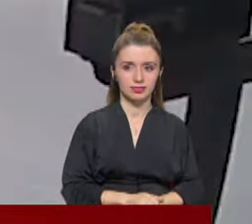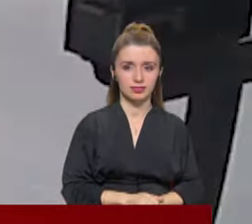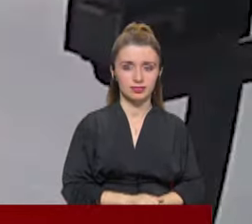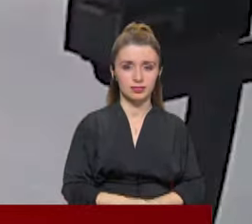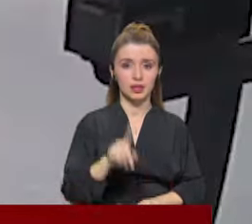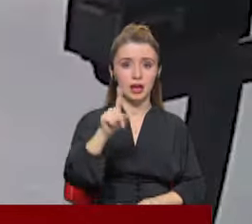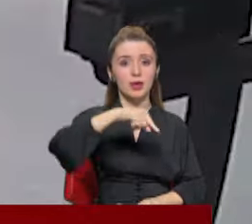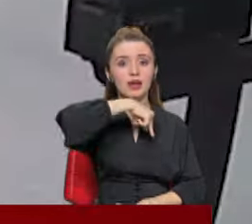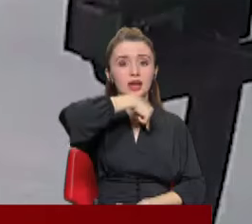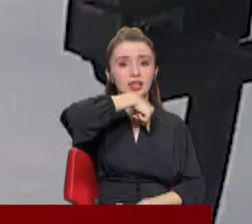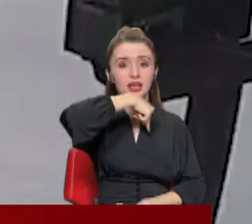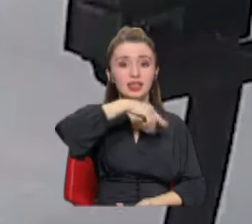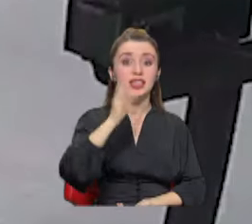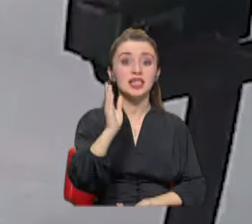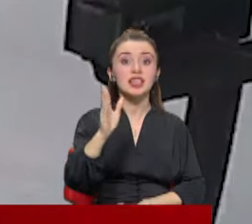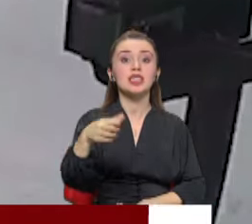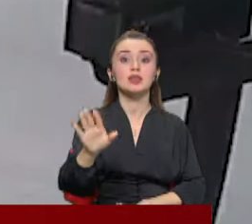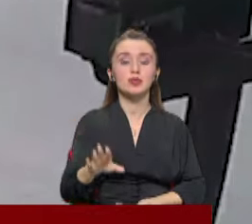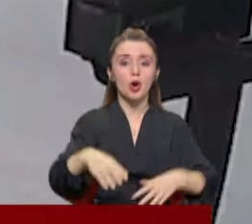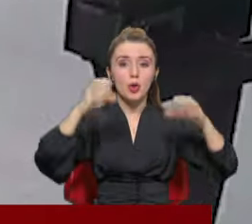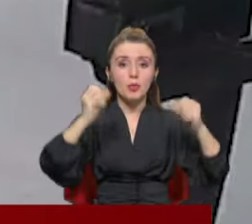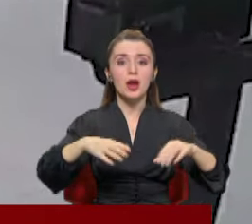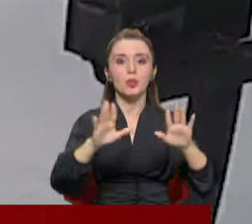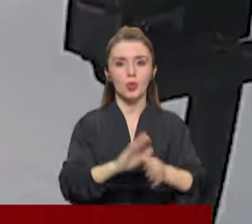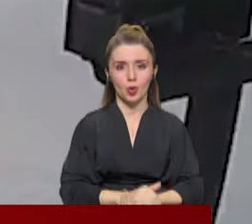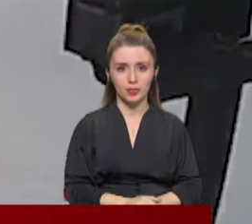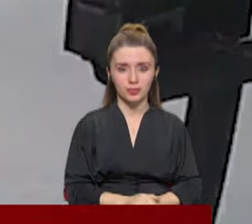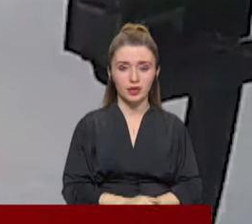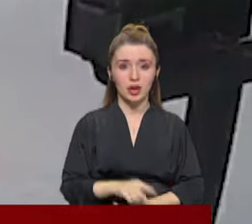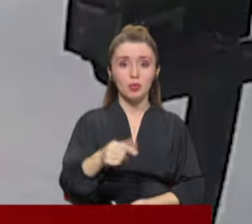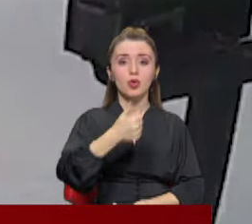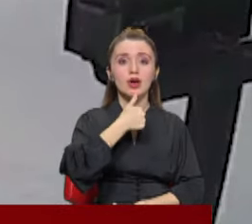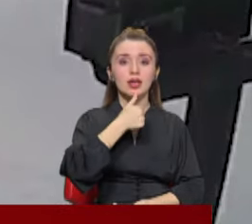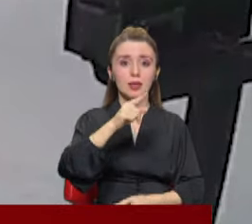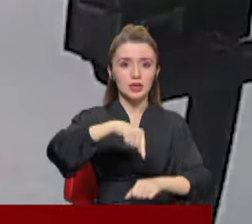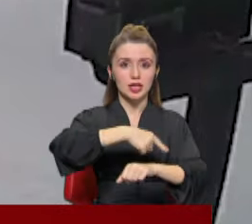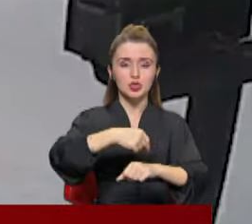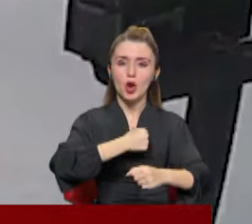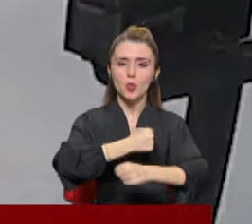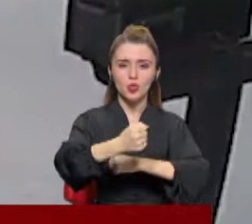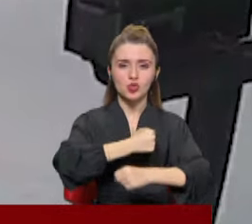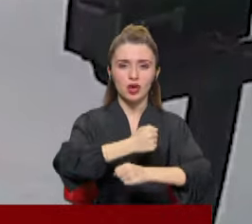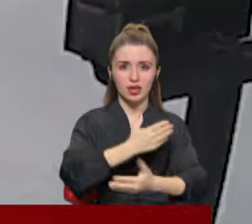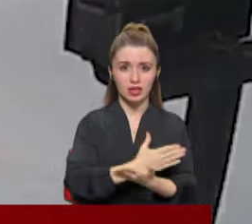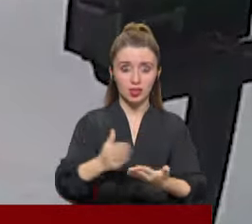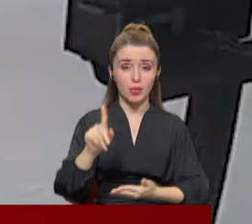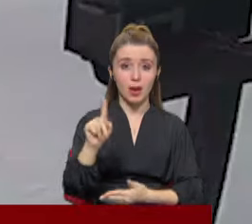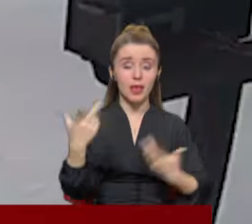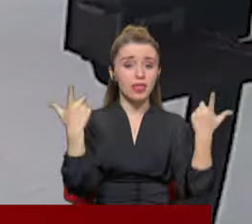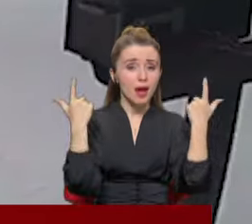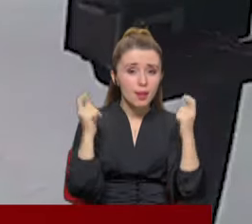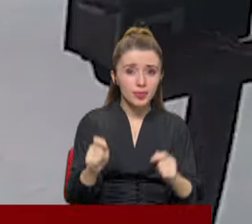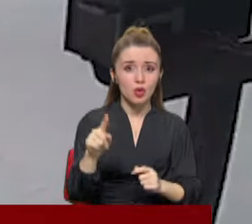Ama Hindi'nin ne gitmeye ne de pes etmeye niyeti vardı. Talihsiz adam bir süre daha mücadele etti. Ancak ne